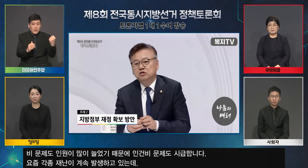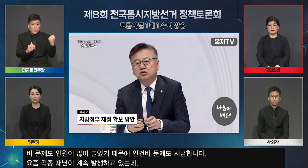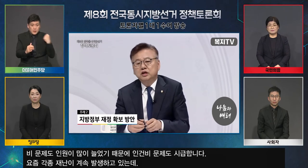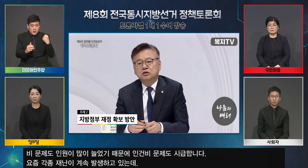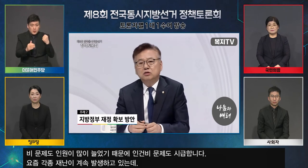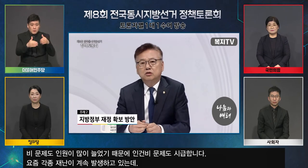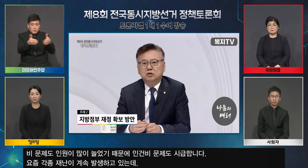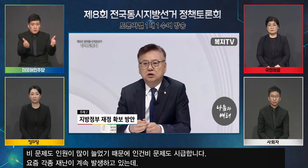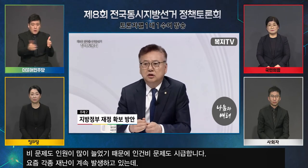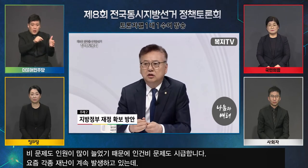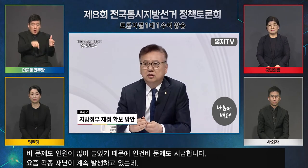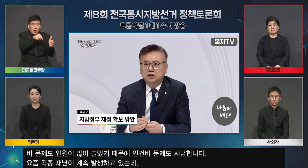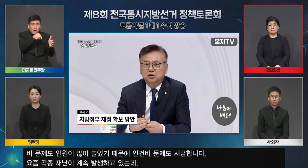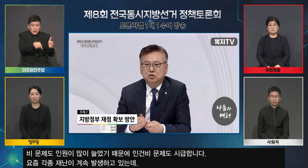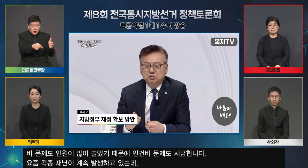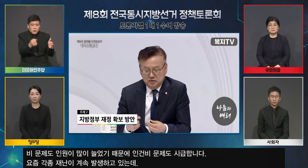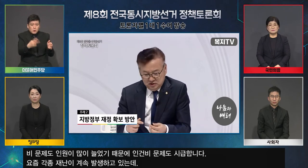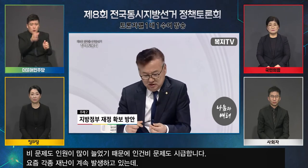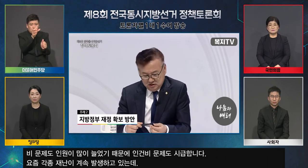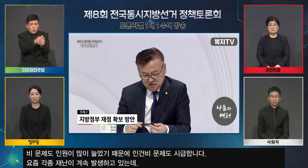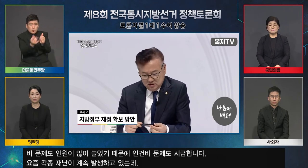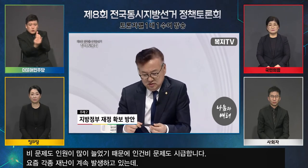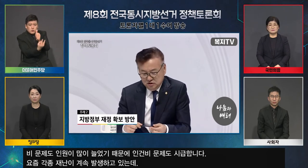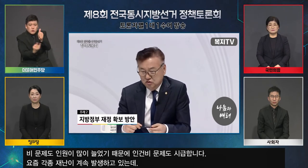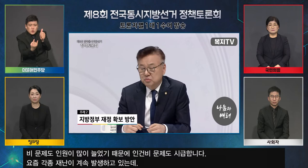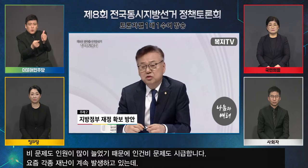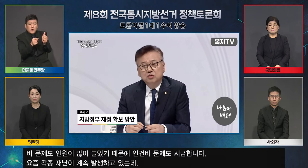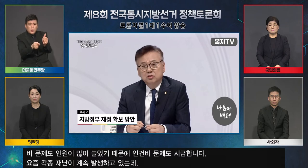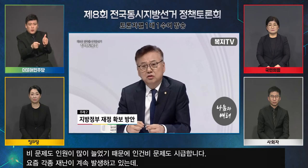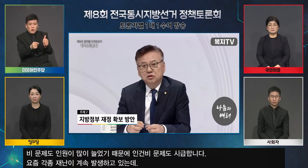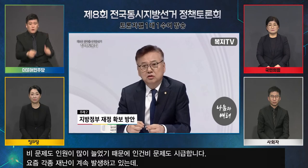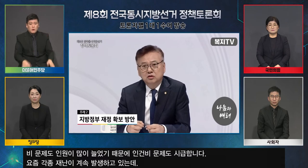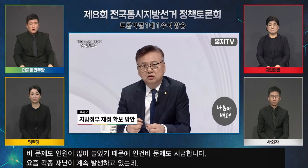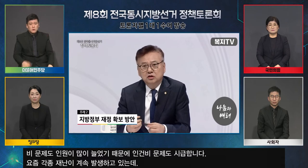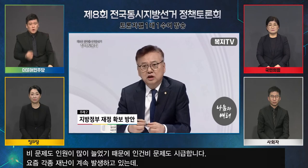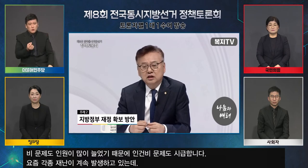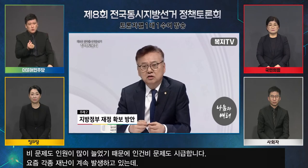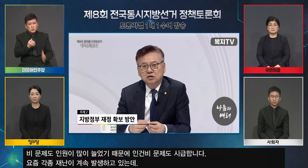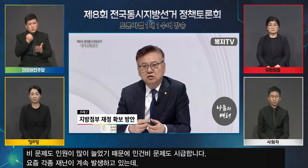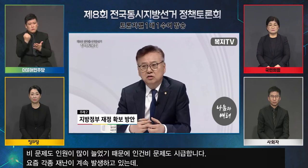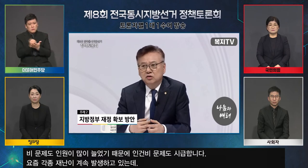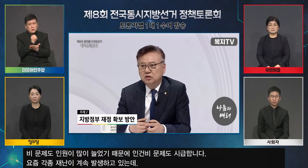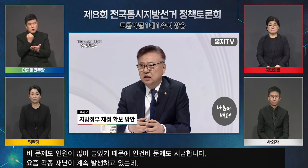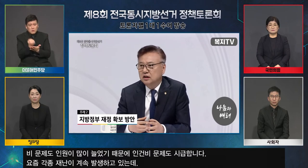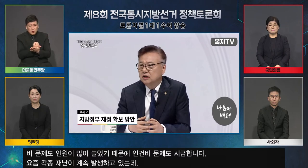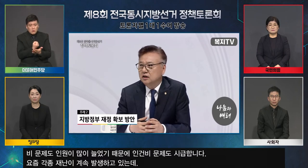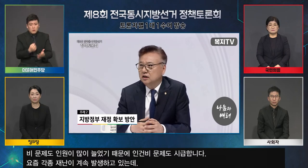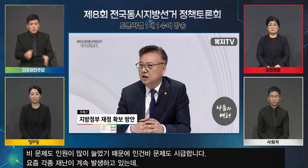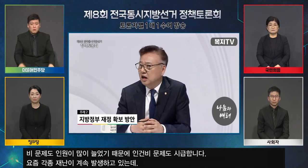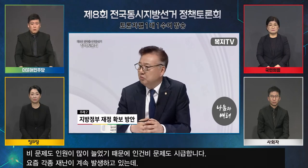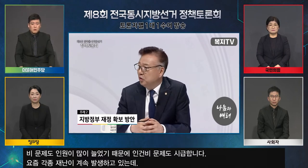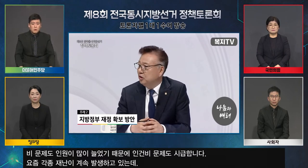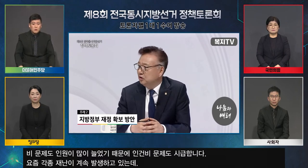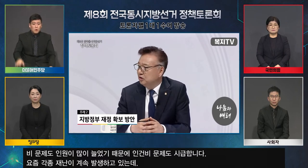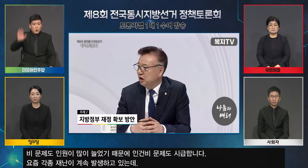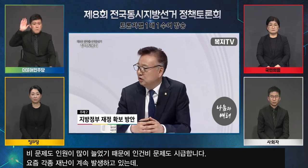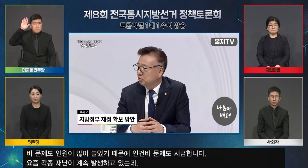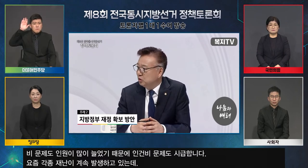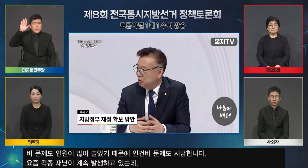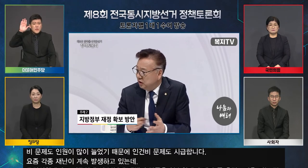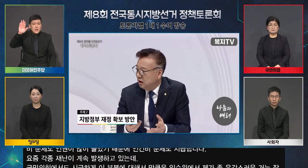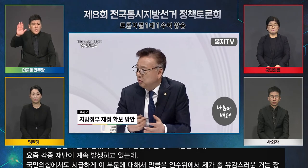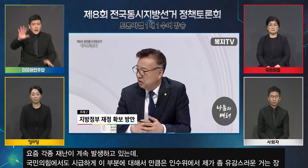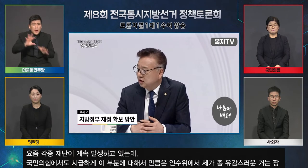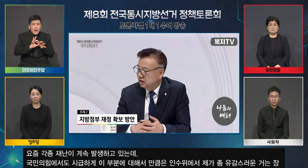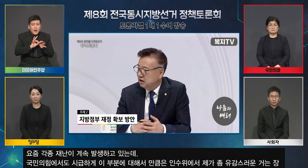인수위에서 제가 좀 유감스러운 거는 장기적인 어떤 정책 아덴다가 잘 안 보이거든요.